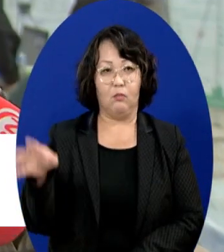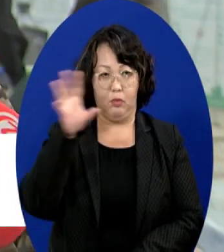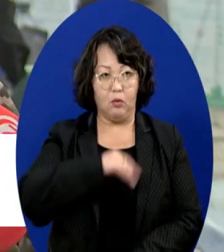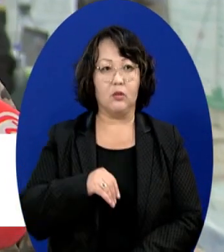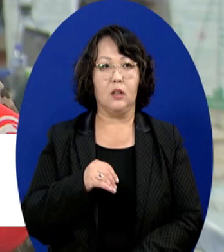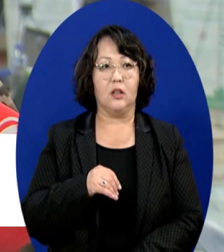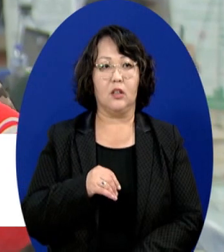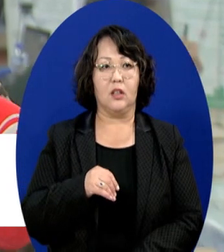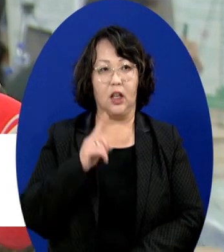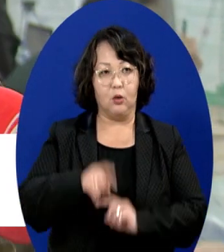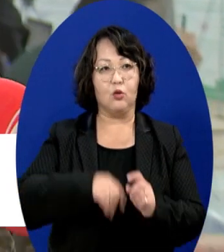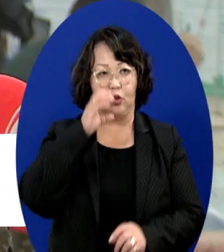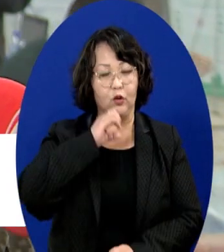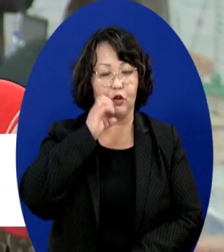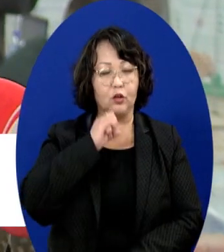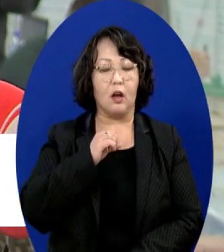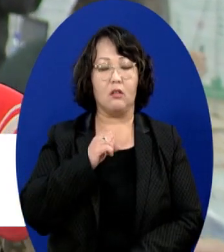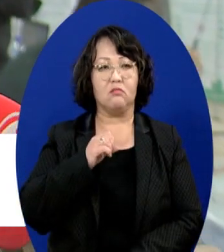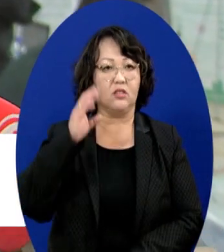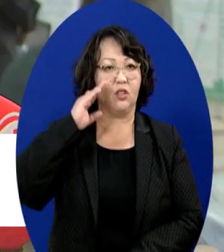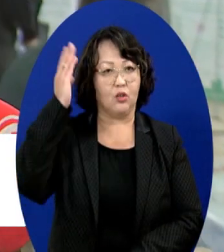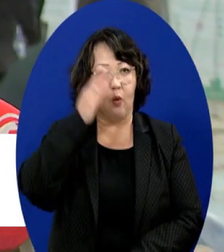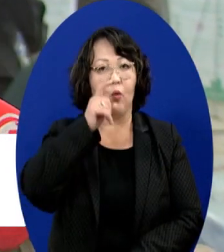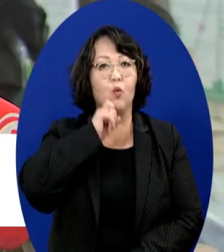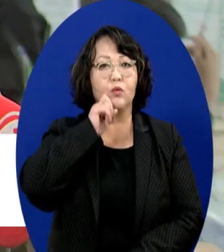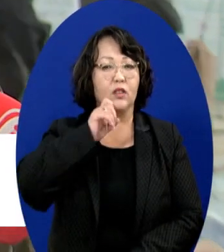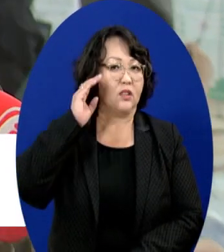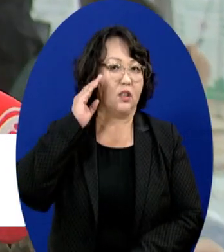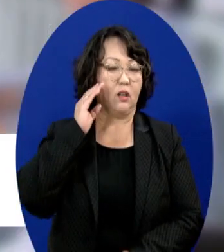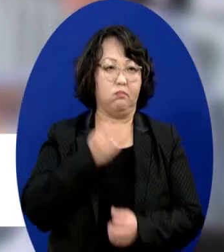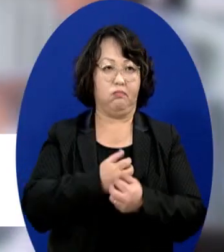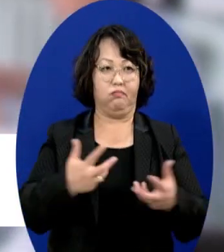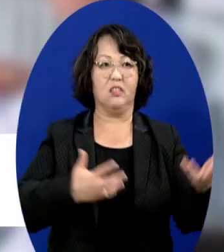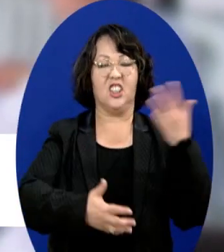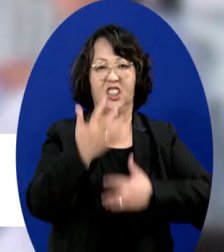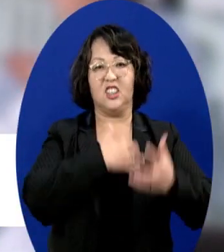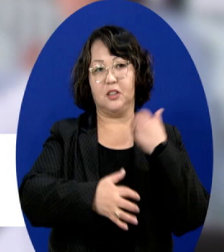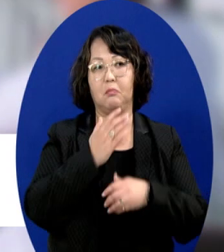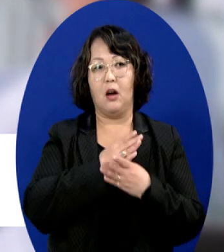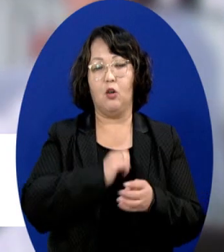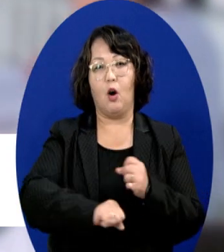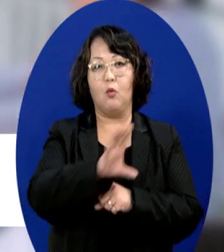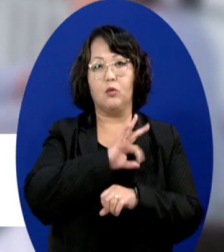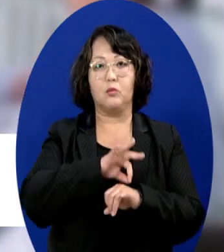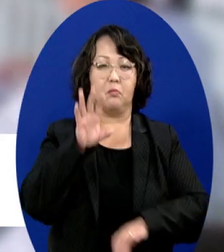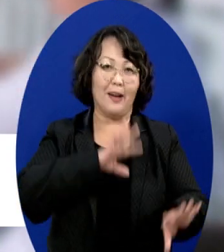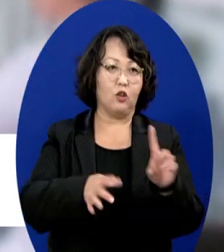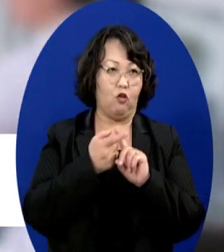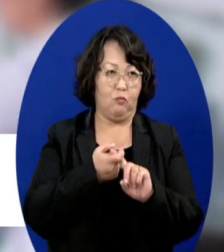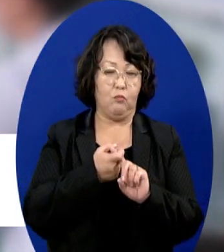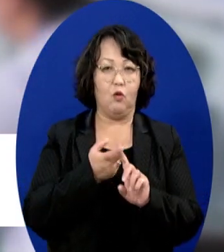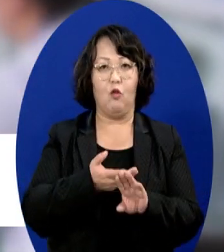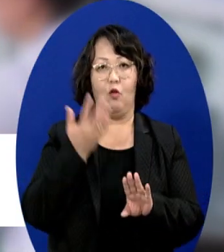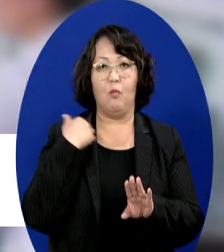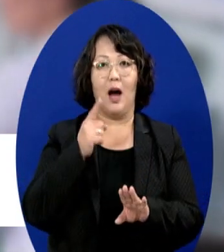төлхөө сонирхолтой алба хаяа гэсэн ийм хүсэл эрмэлзэлтэй зэргүүд нэлээд орж ирж байна. За COVID-19-ийн нөхцөл байдлаа холбогдуулан